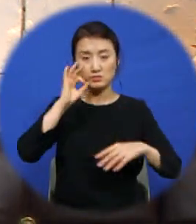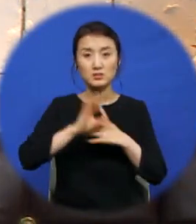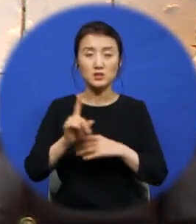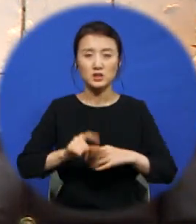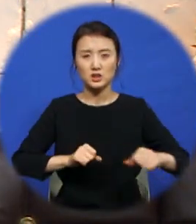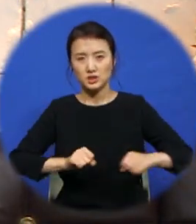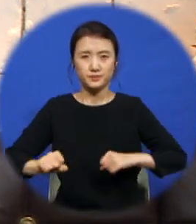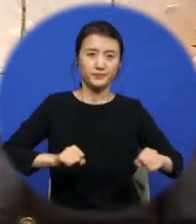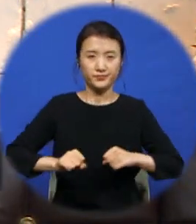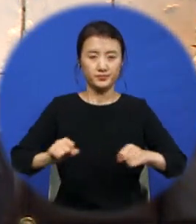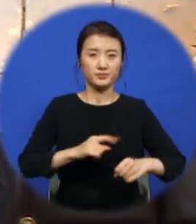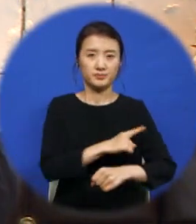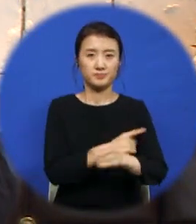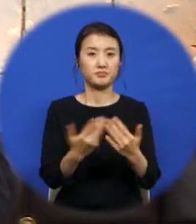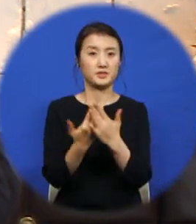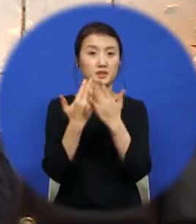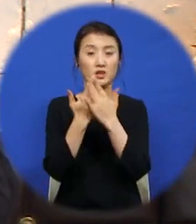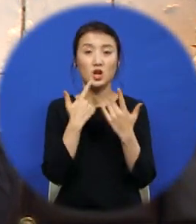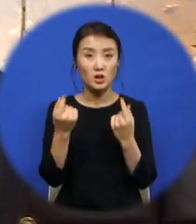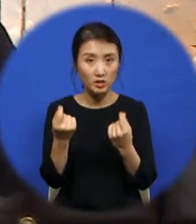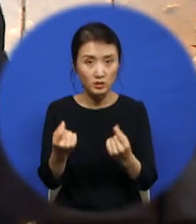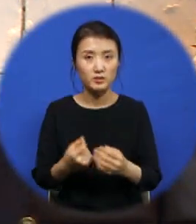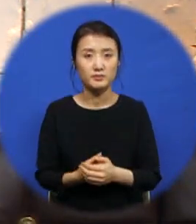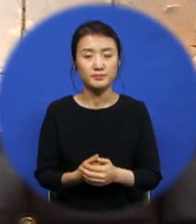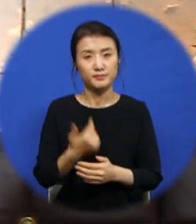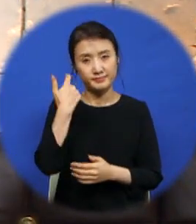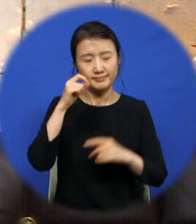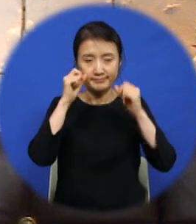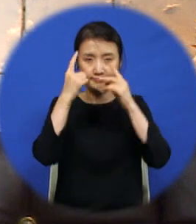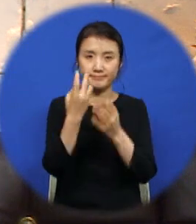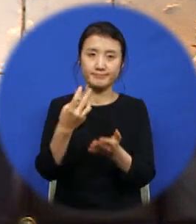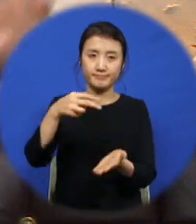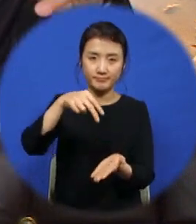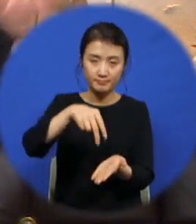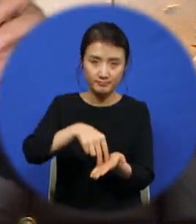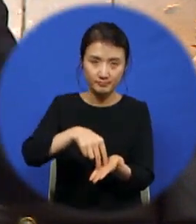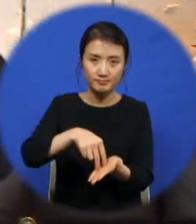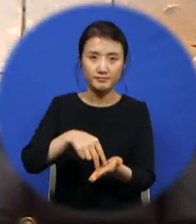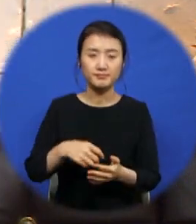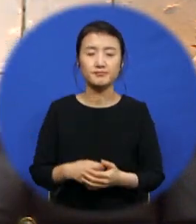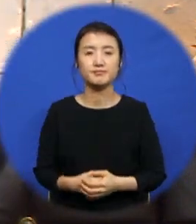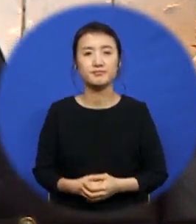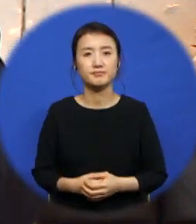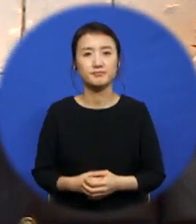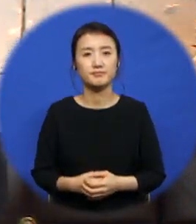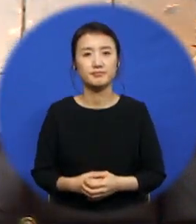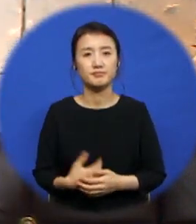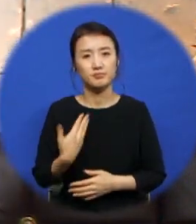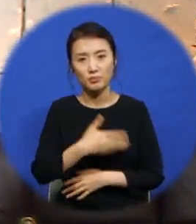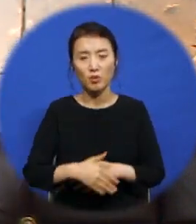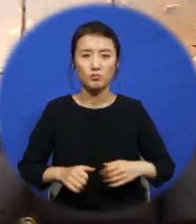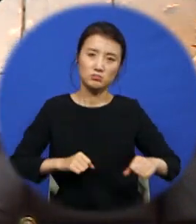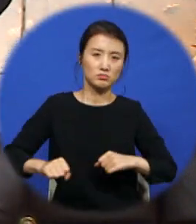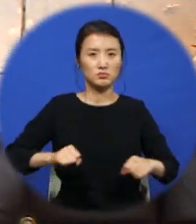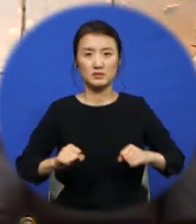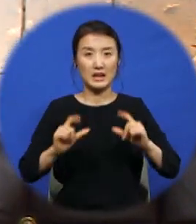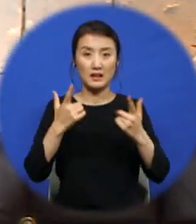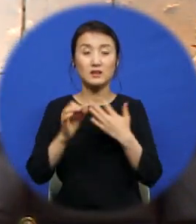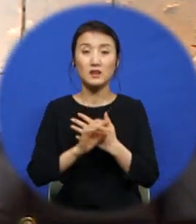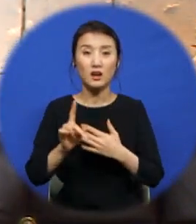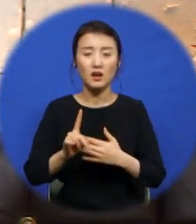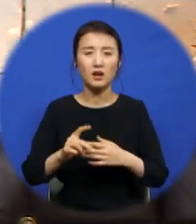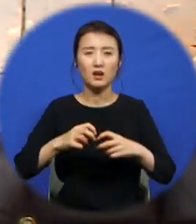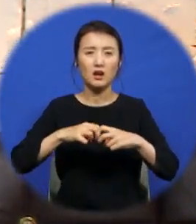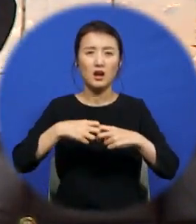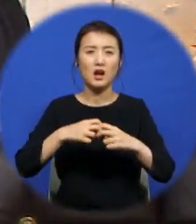오늘 얘기 나이가 좀 더 심도 경험 아시죠 아침에 일어나 셔 가지고 예 이렇게 뭐죠 몸이라 힘껏 흔들지 않은 우리가 관절이 항상